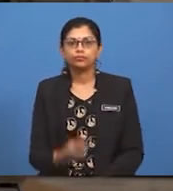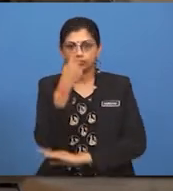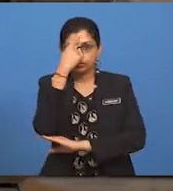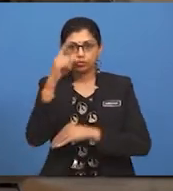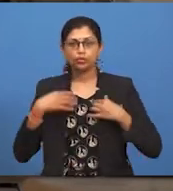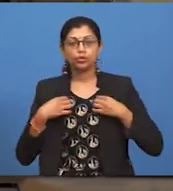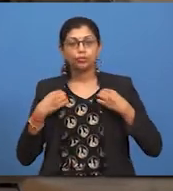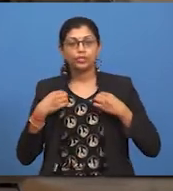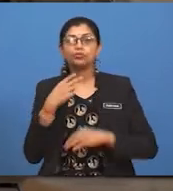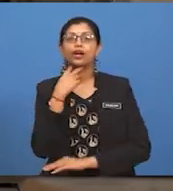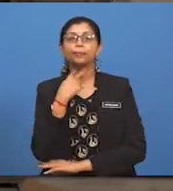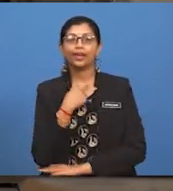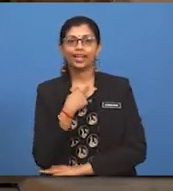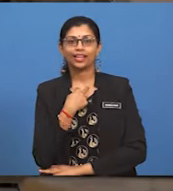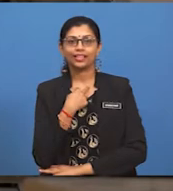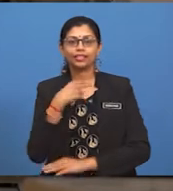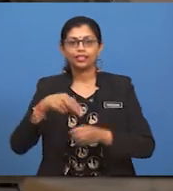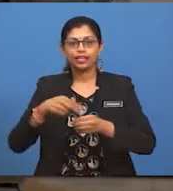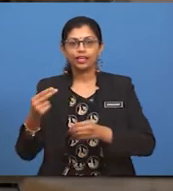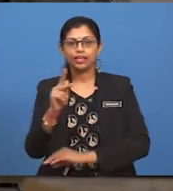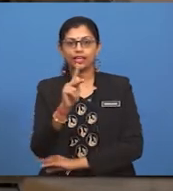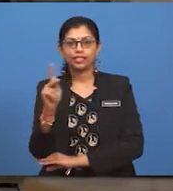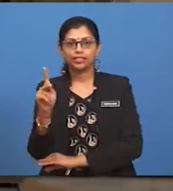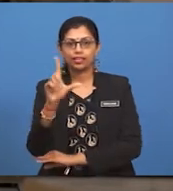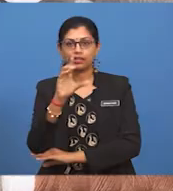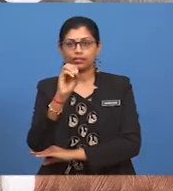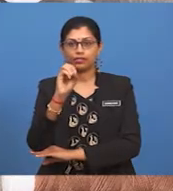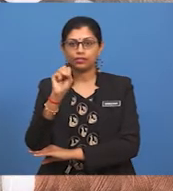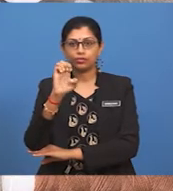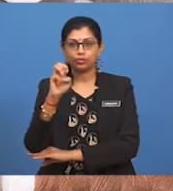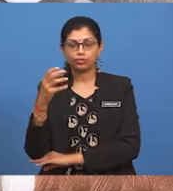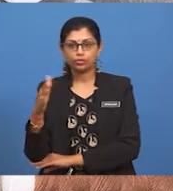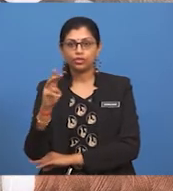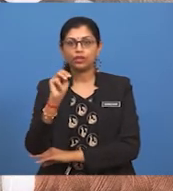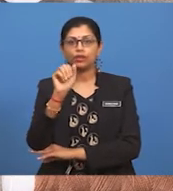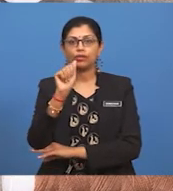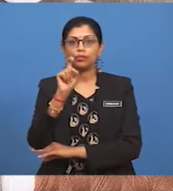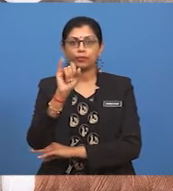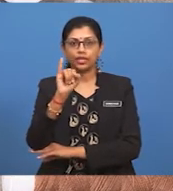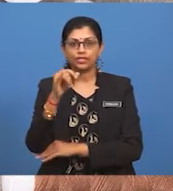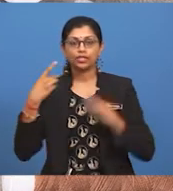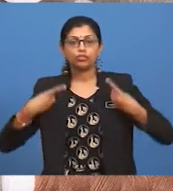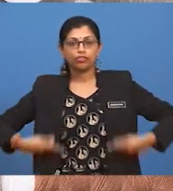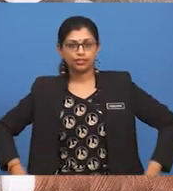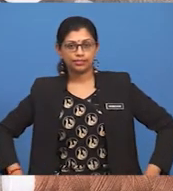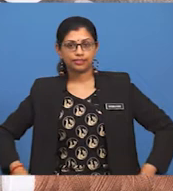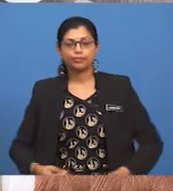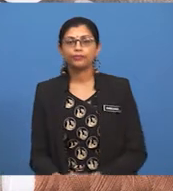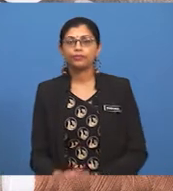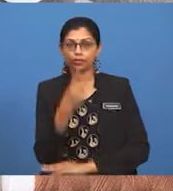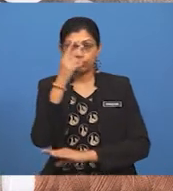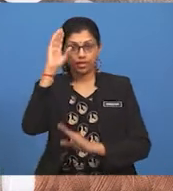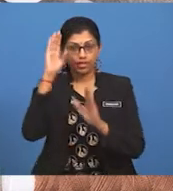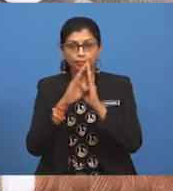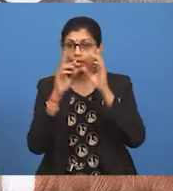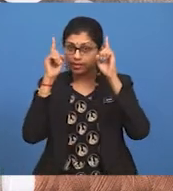hamil, kita akan hasilkan loose maxi dress. Lihat pada gambar rajah ini. Antara